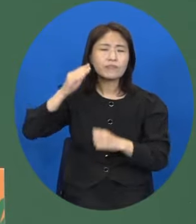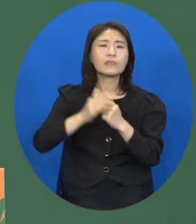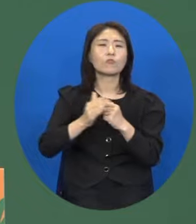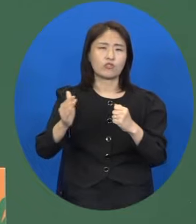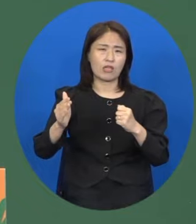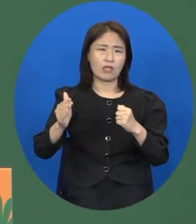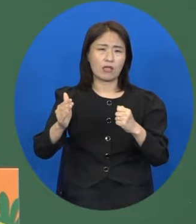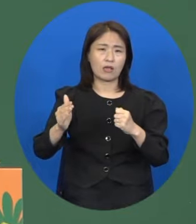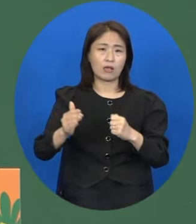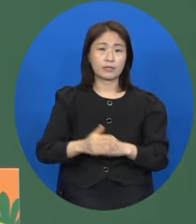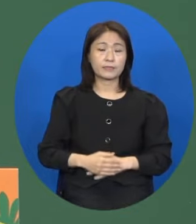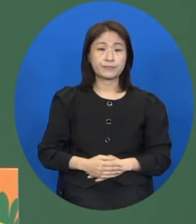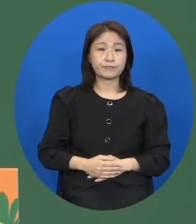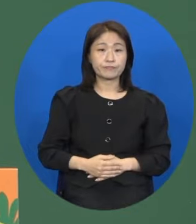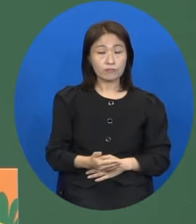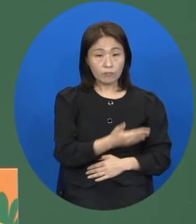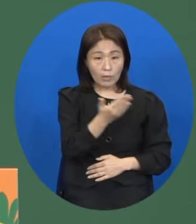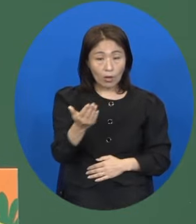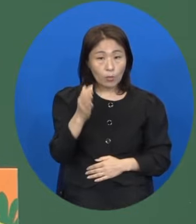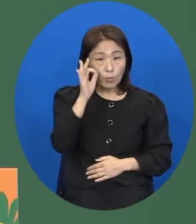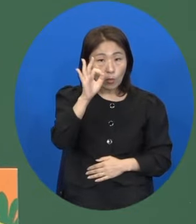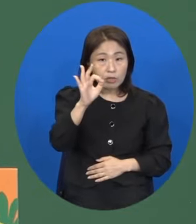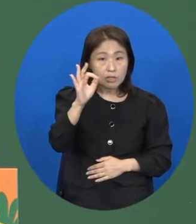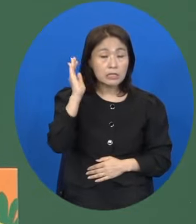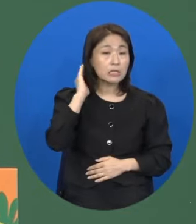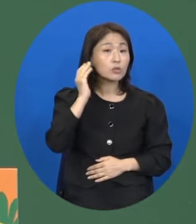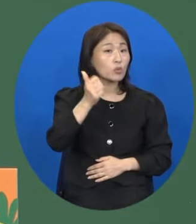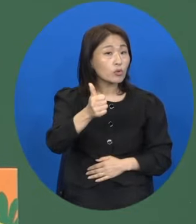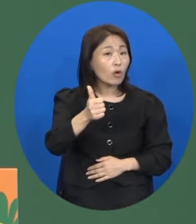여러분이 보시는 루즈벨트는 장애인입니까?